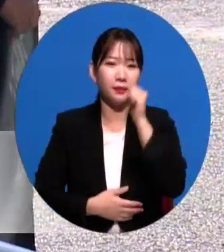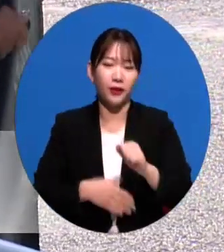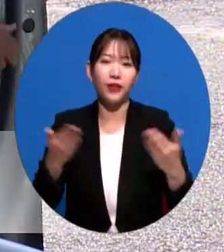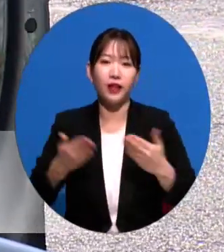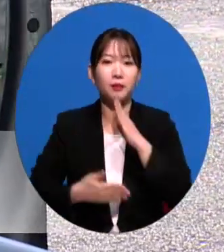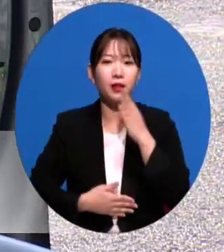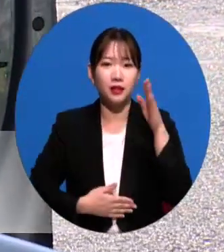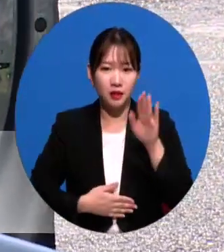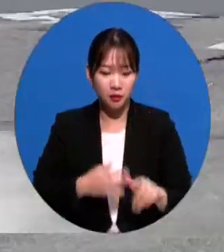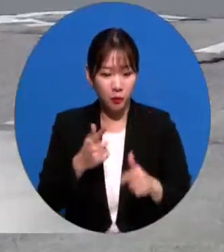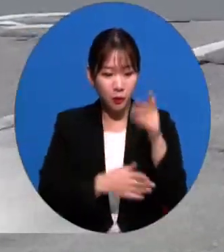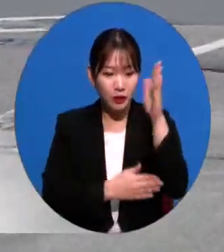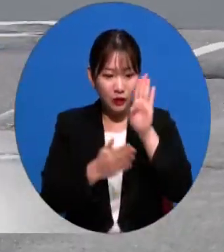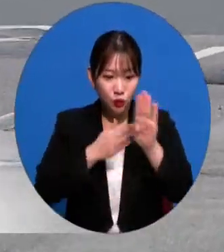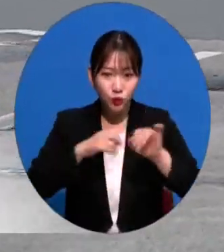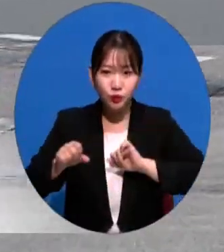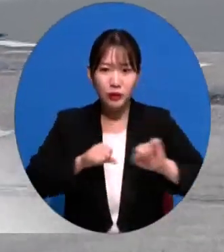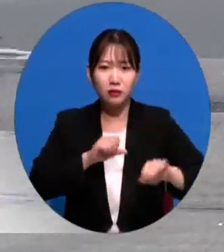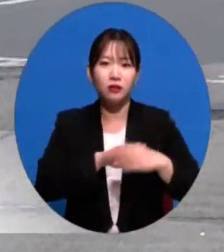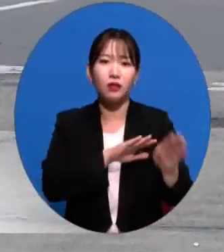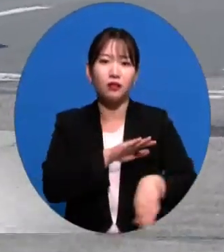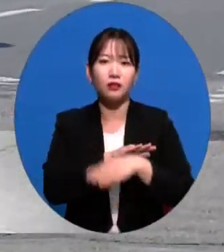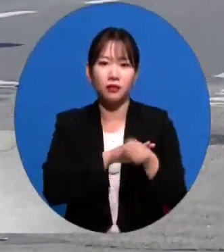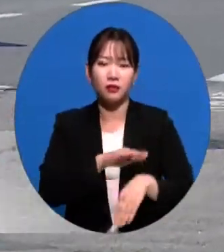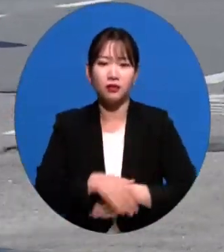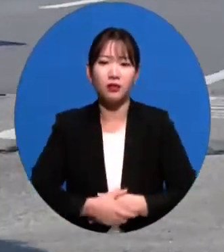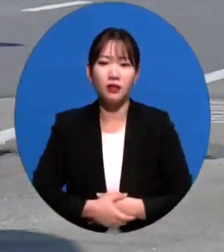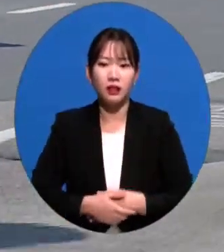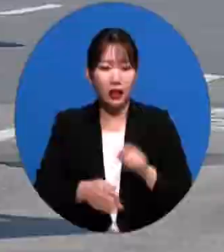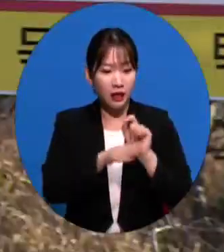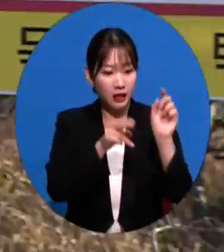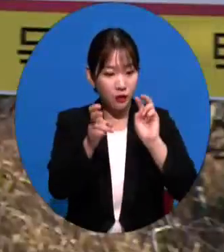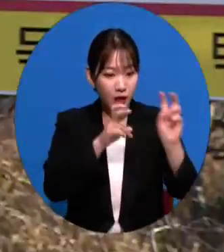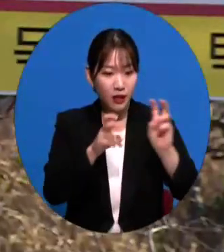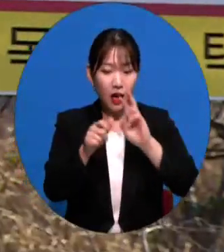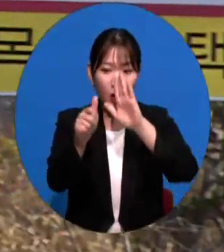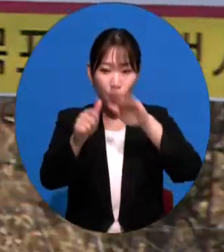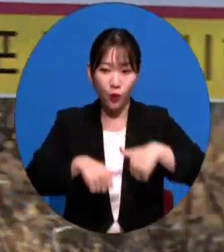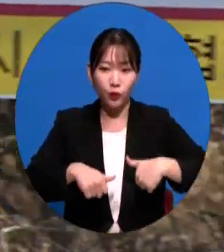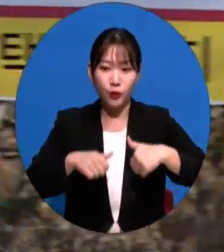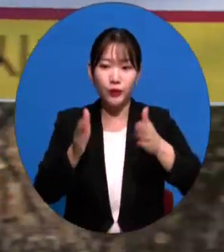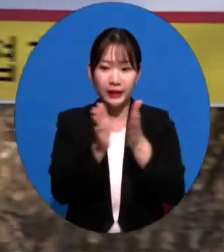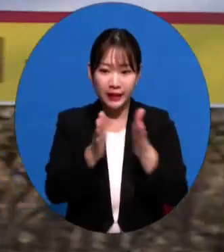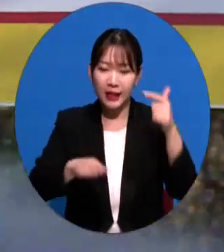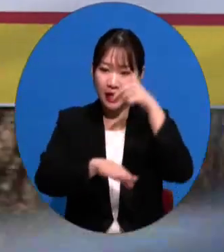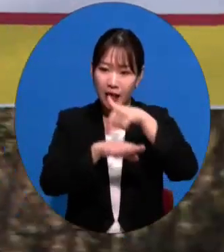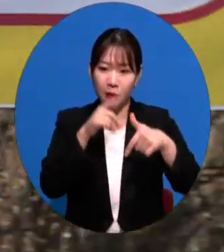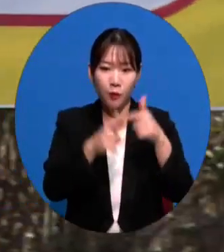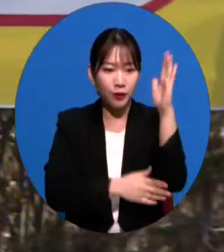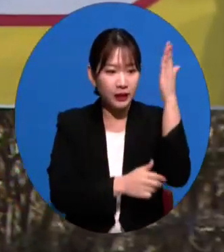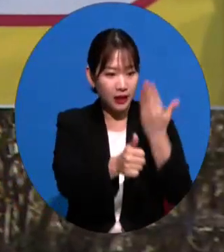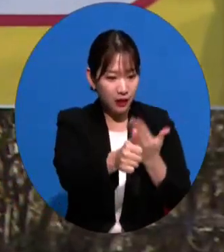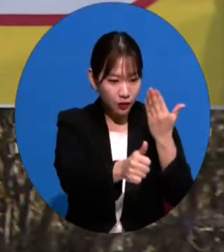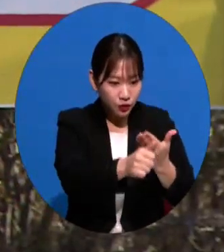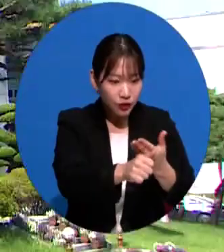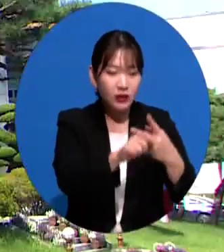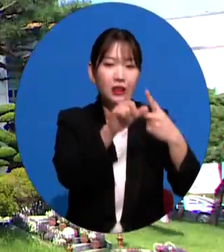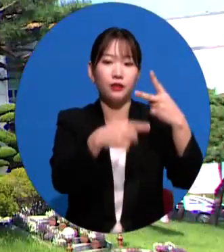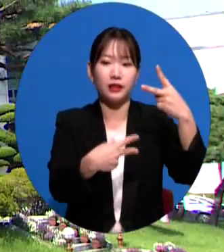예견됐었지만 목포시의 후속 대응은 허술했습니다. 택시 업계가 호출료 부과 계획을 목포시에 알린 건 2월